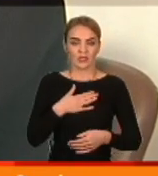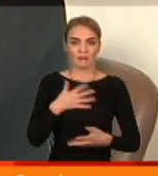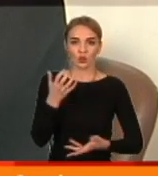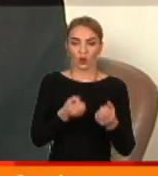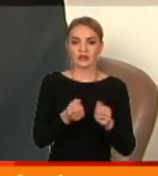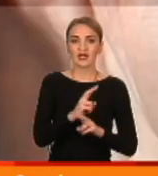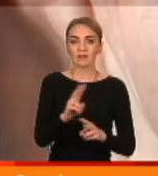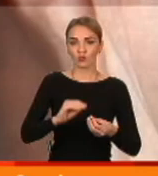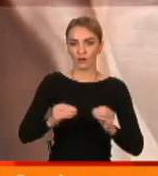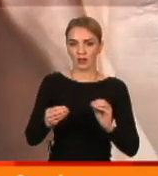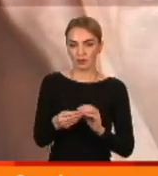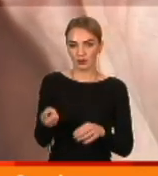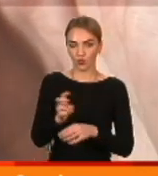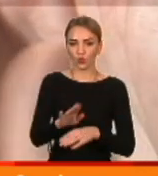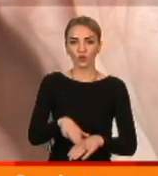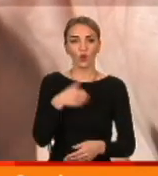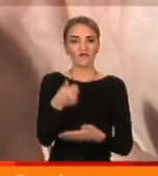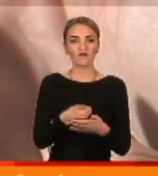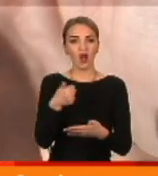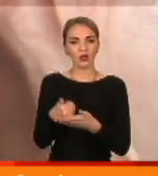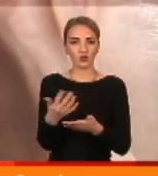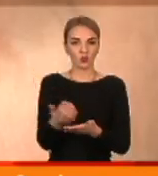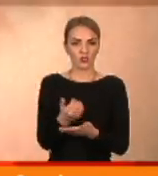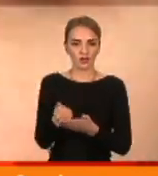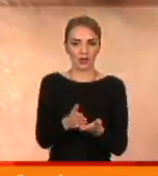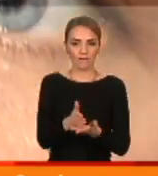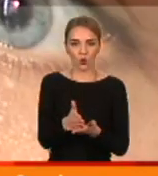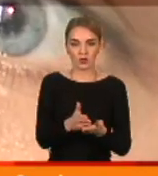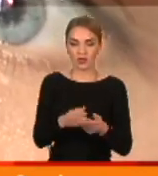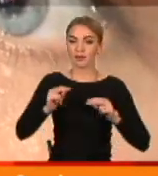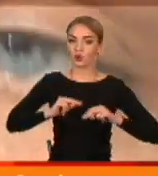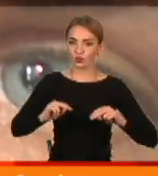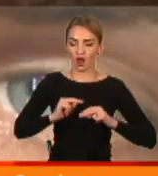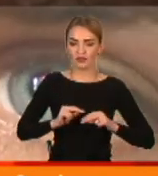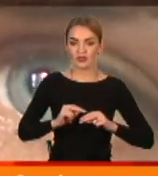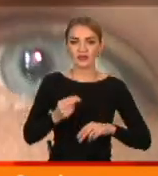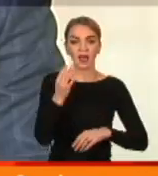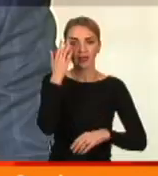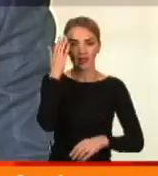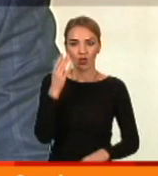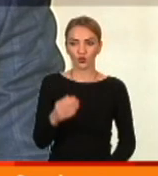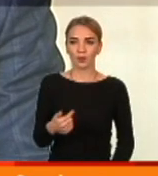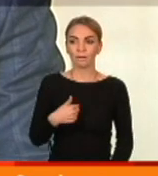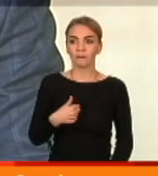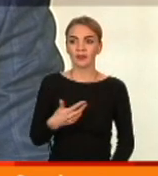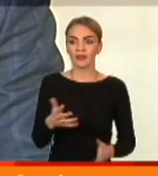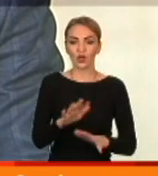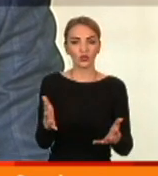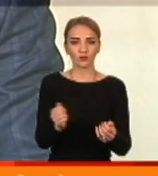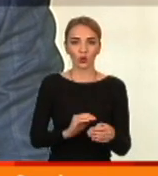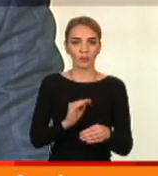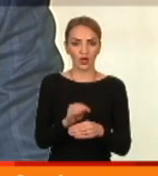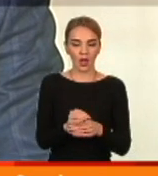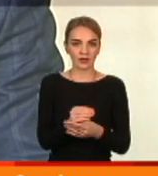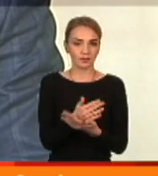якими проблемами приходять. Він довго хвалиться досягненнями на посаді, каже, працював лише за ідею. Ми не отримували доплати, не